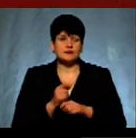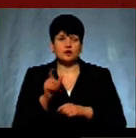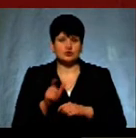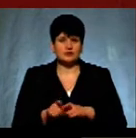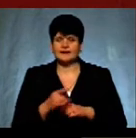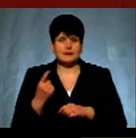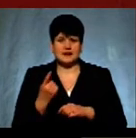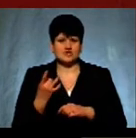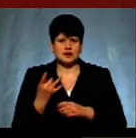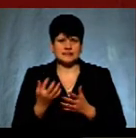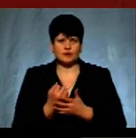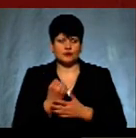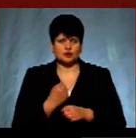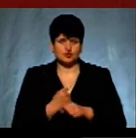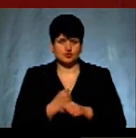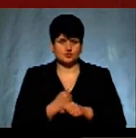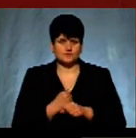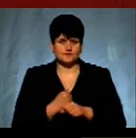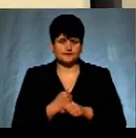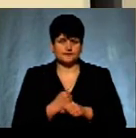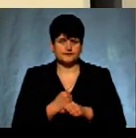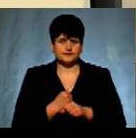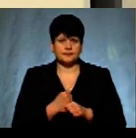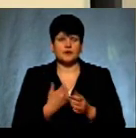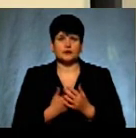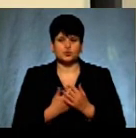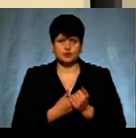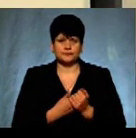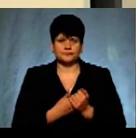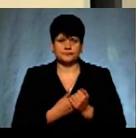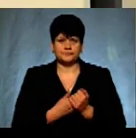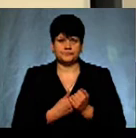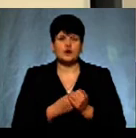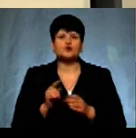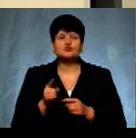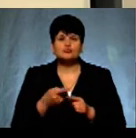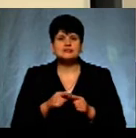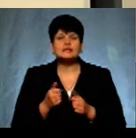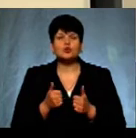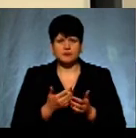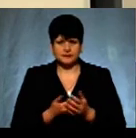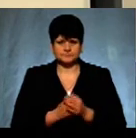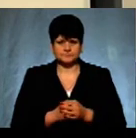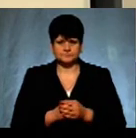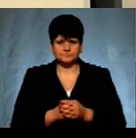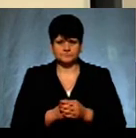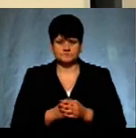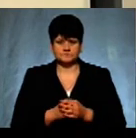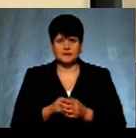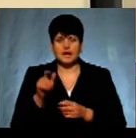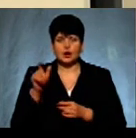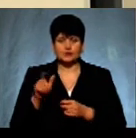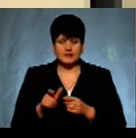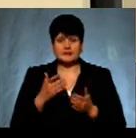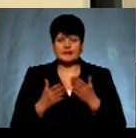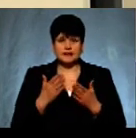першого разу знаходить собі роботу. Так. Тобто, якщо чому це добре, тому що людина,